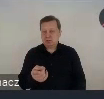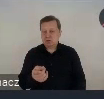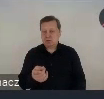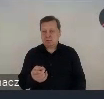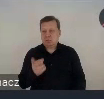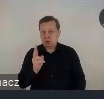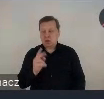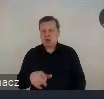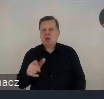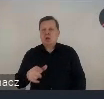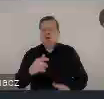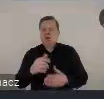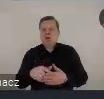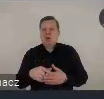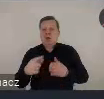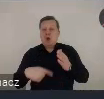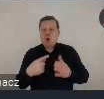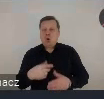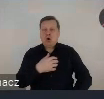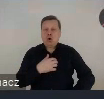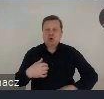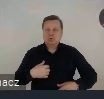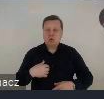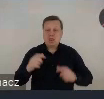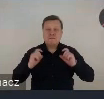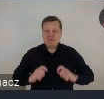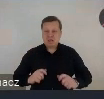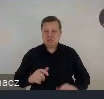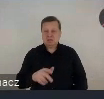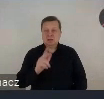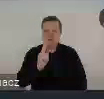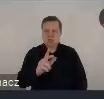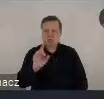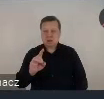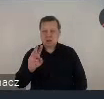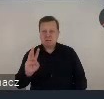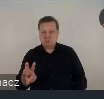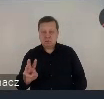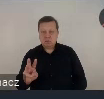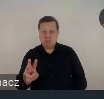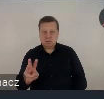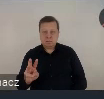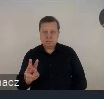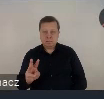gospodyń wiejskich, dokładnie to był slajd 7, to do niego wrócimy.